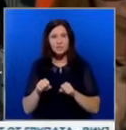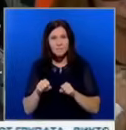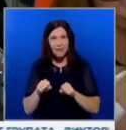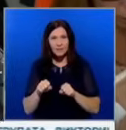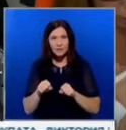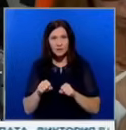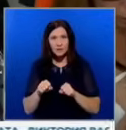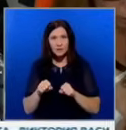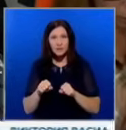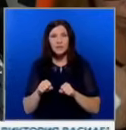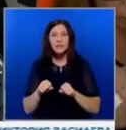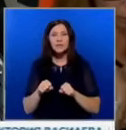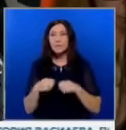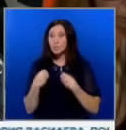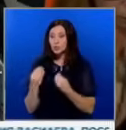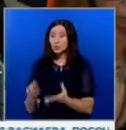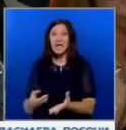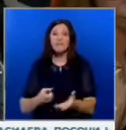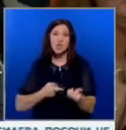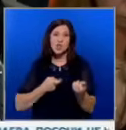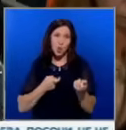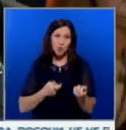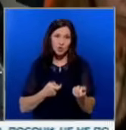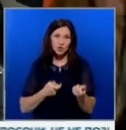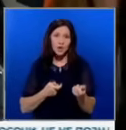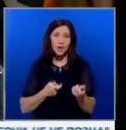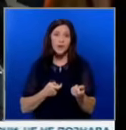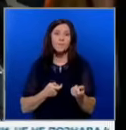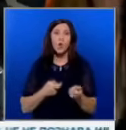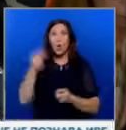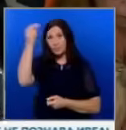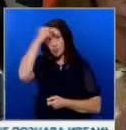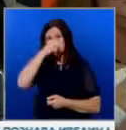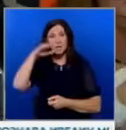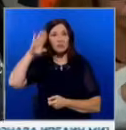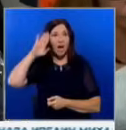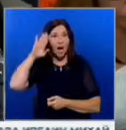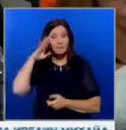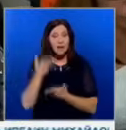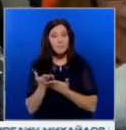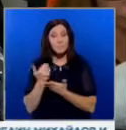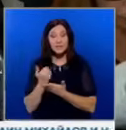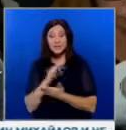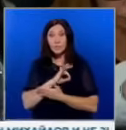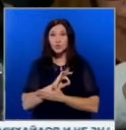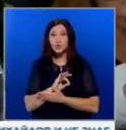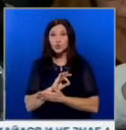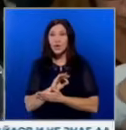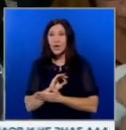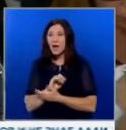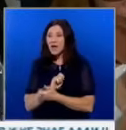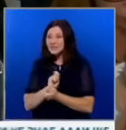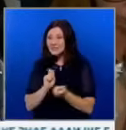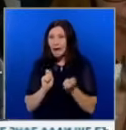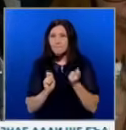Нито с ангажимента за предоставяне на оръжие от арсенала на българската армия, преди да сме получили заместващи